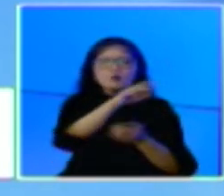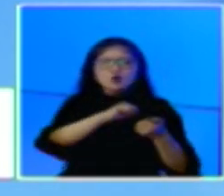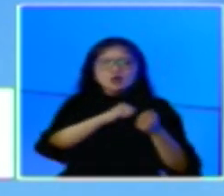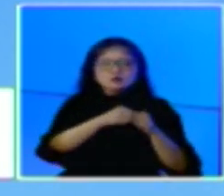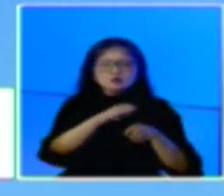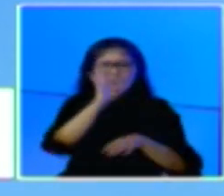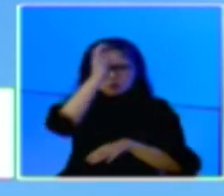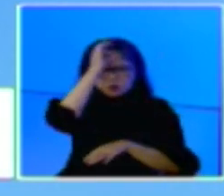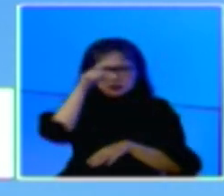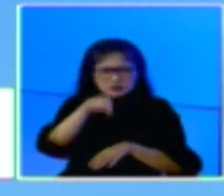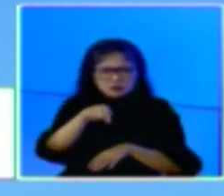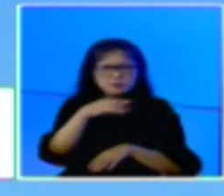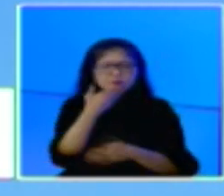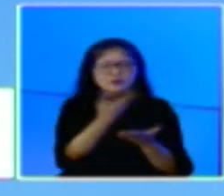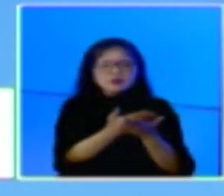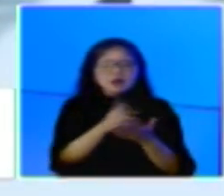meningkatkan kewaspadaan.